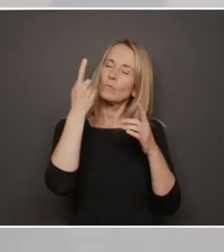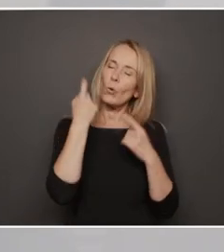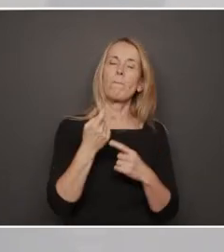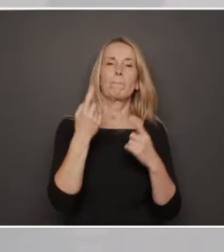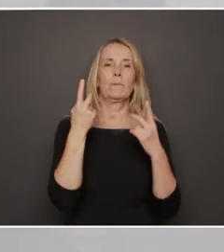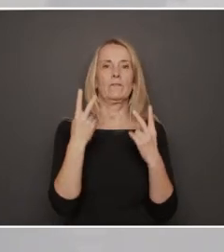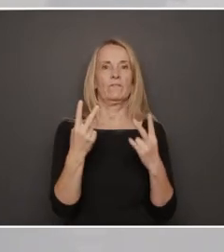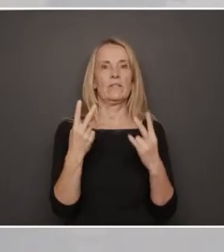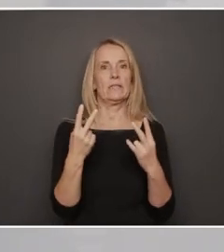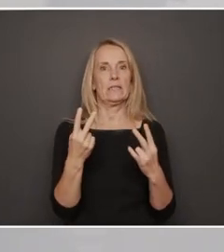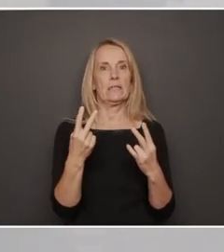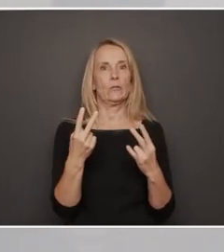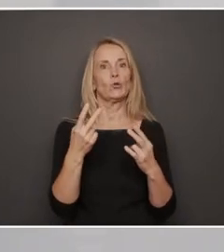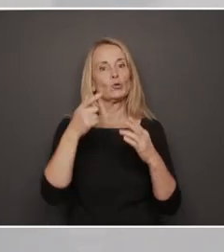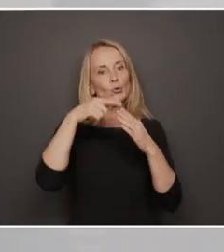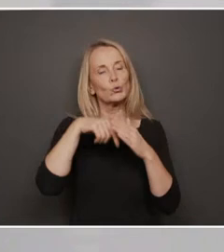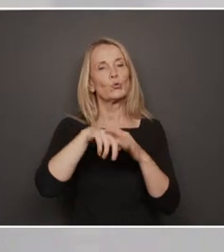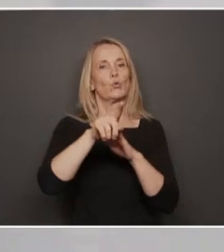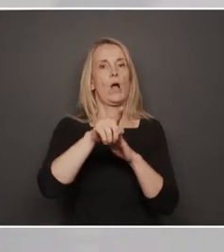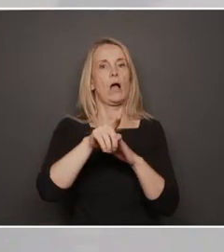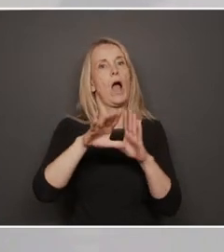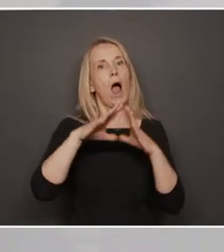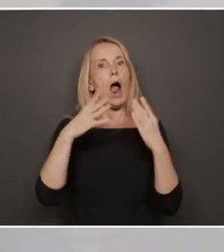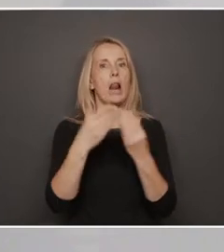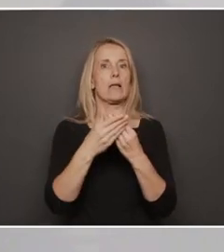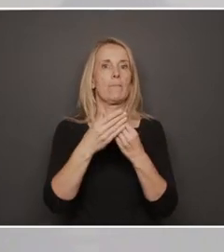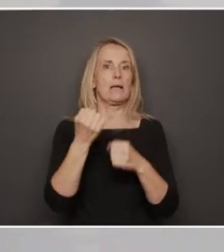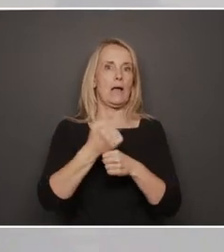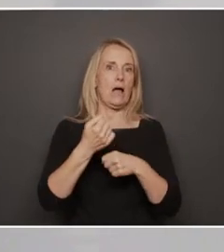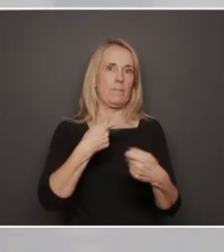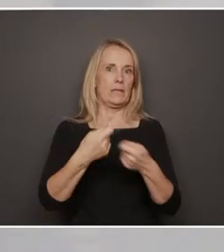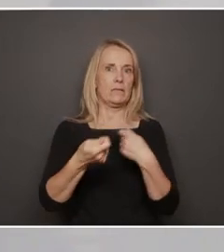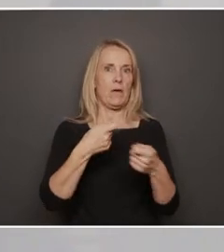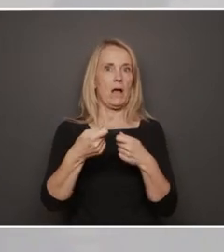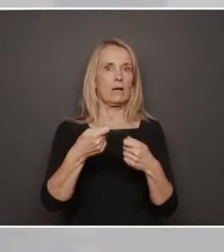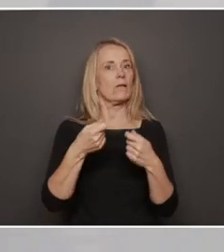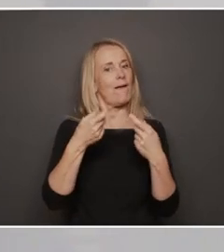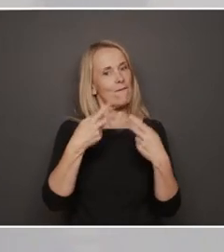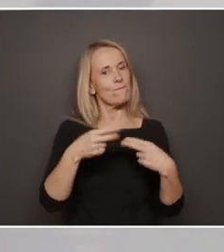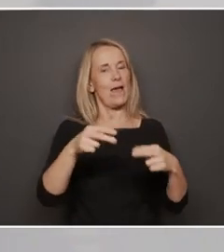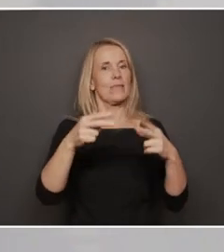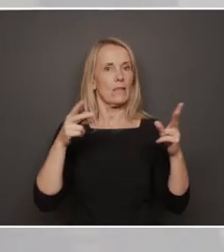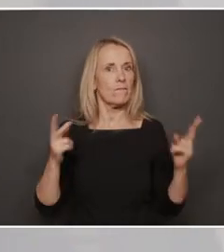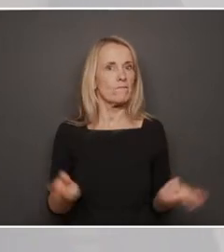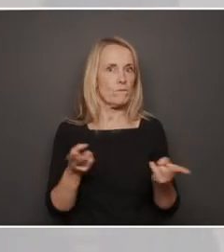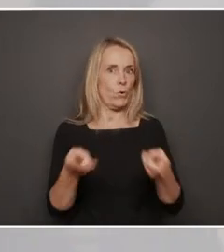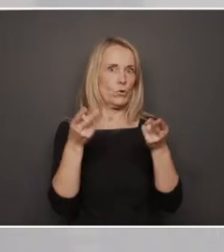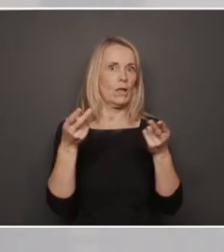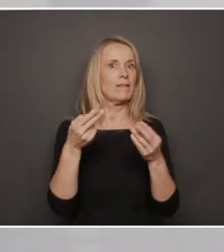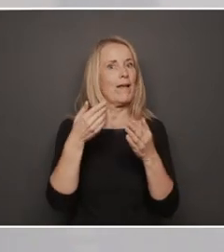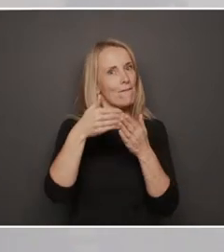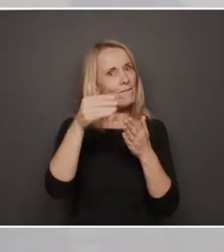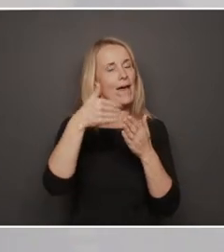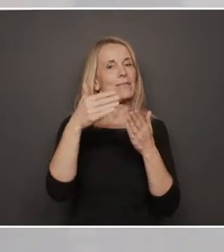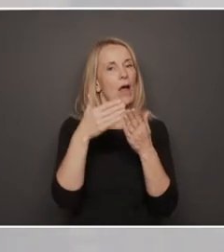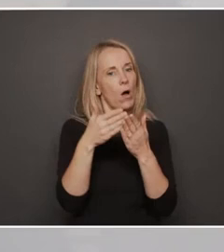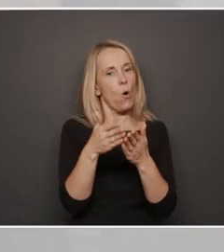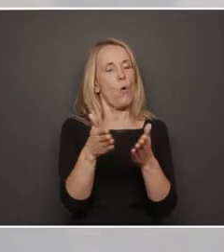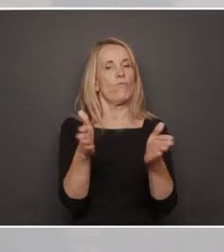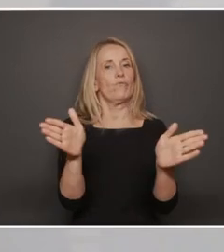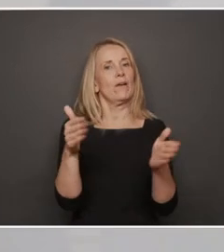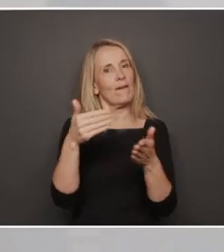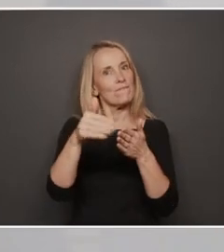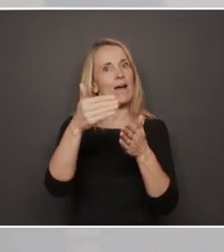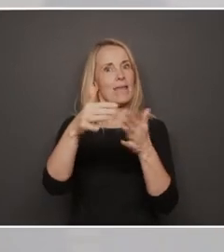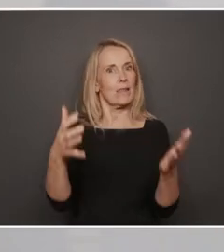wird, den Zugang zum allgemeinen Arbeitsmarkt weiter zu fördern, weiter zu öffnen, weiter zu